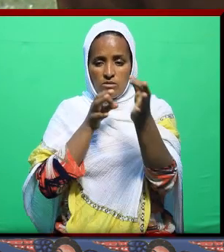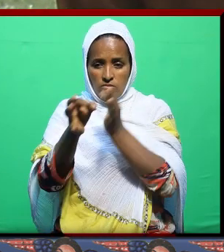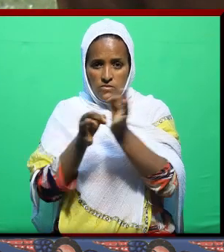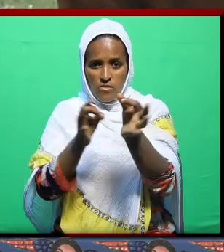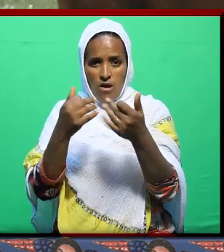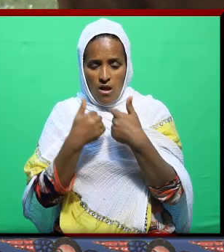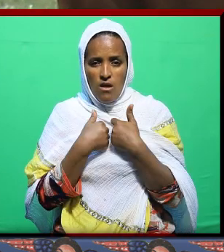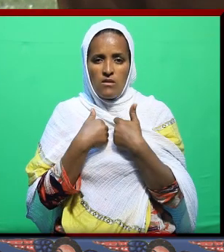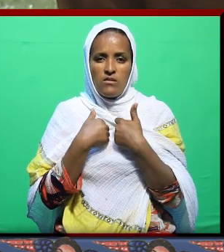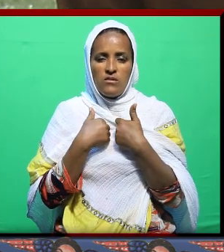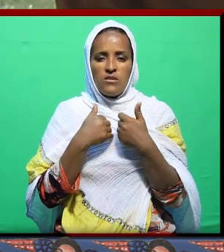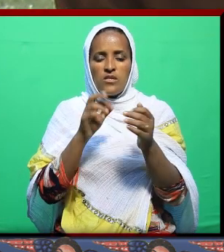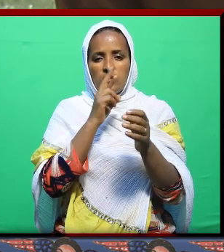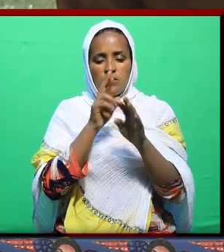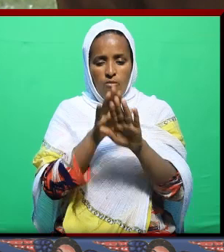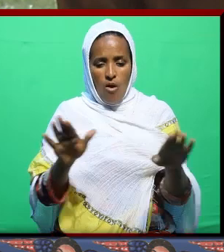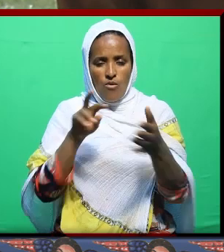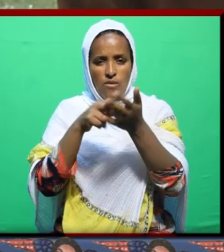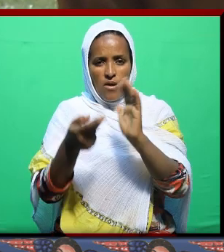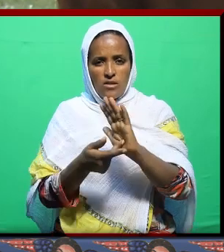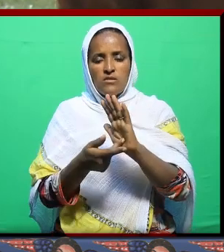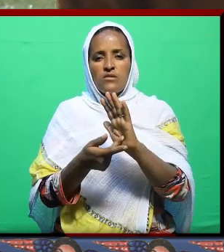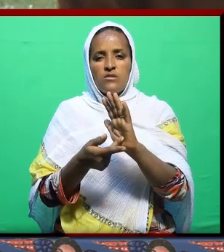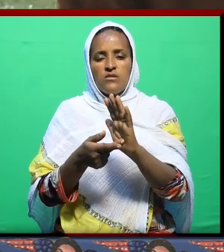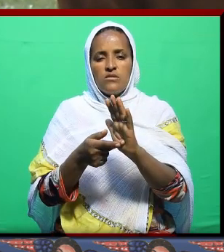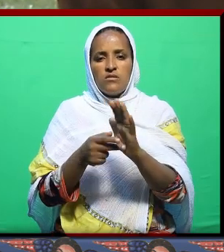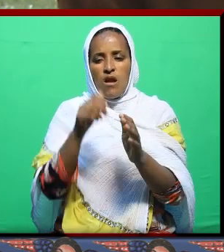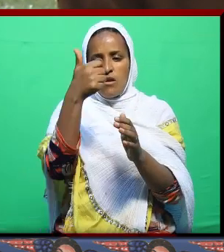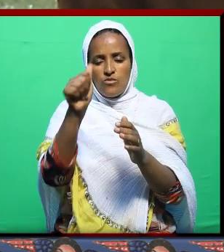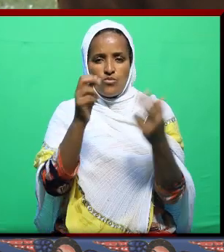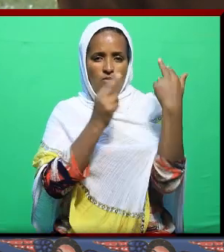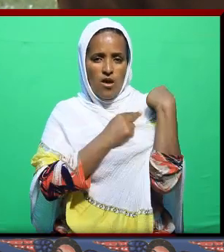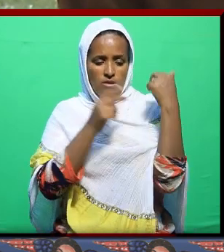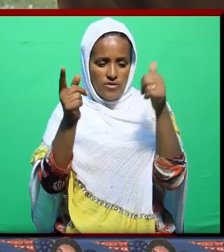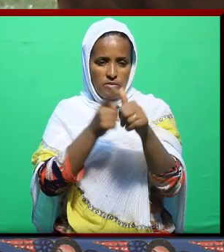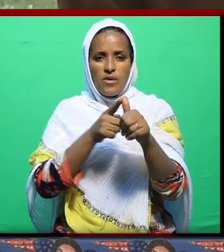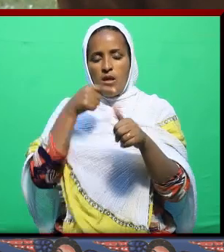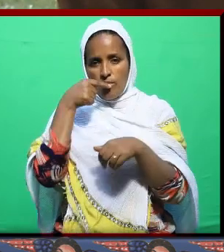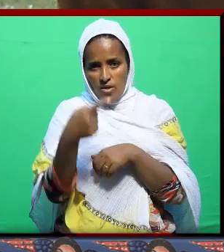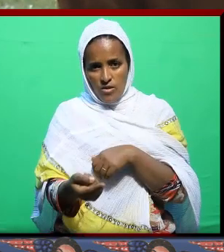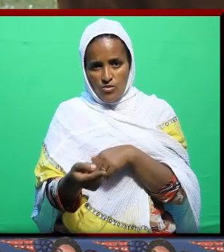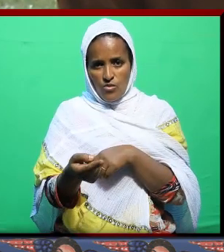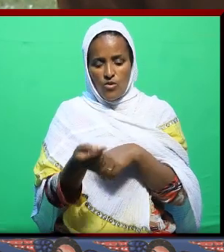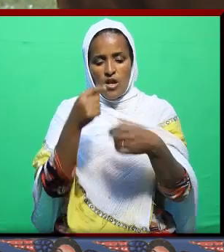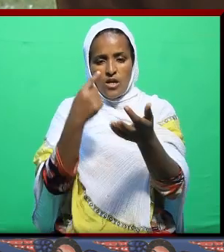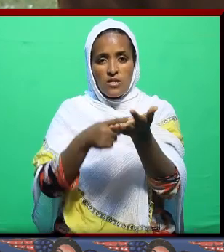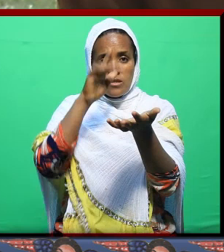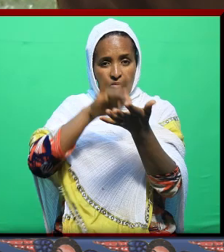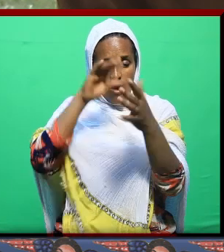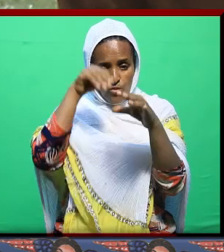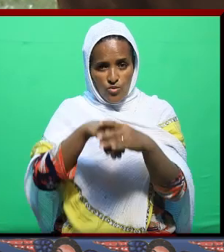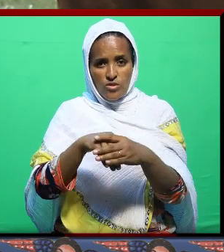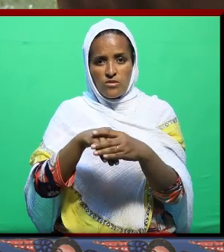የሃይማኖቱን ካብራራን ጽማዌ ማለት የአስሩ ማርግ መጀመሪያ ነው ብያችኋለሁ።